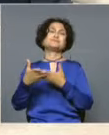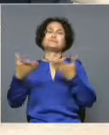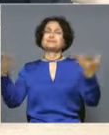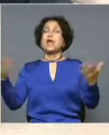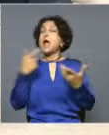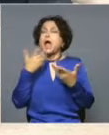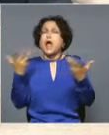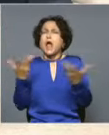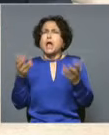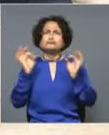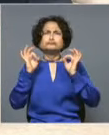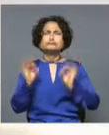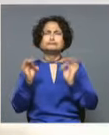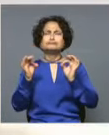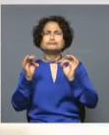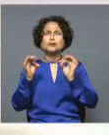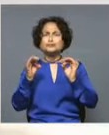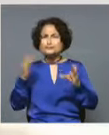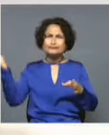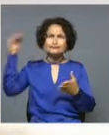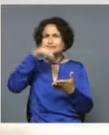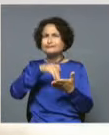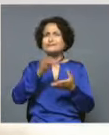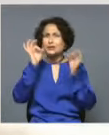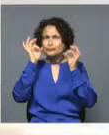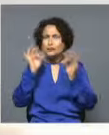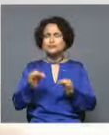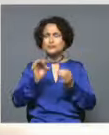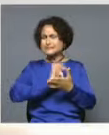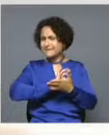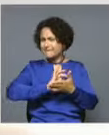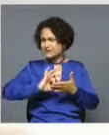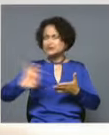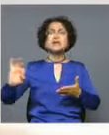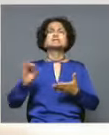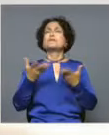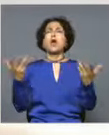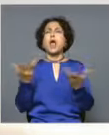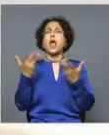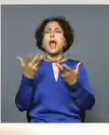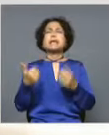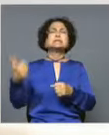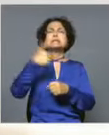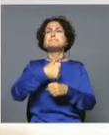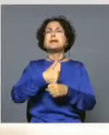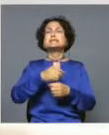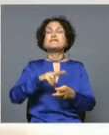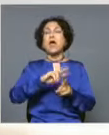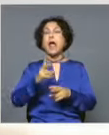този шедьовър да се превърне в кирилица? Защо това съвършенство го замества с кирилица?